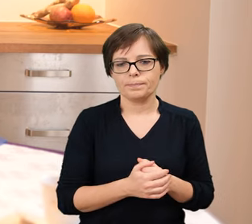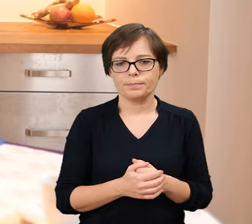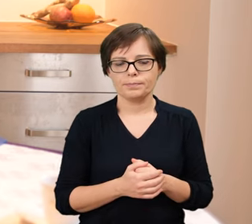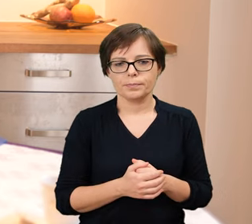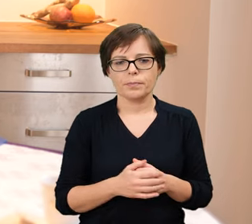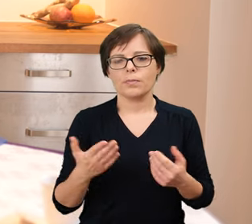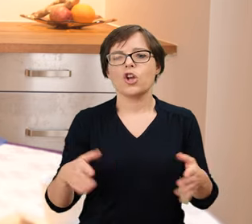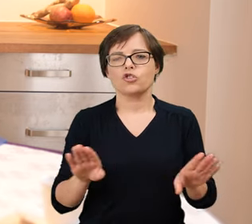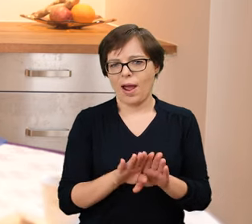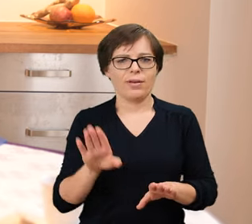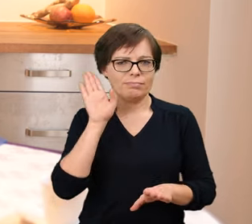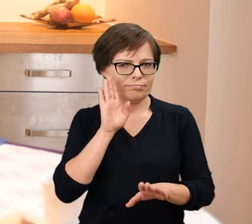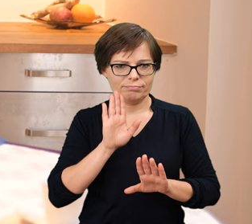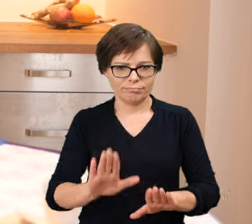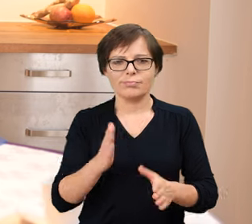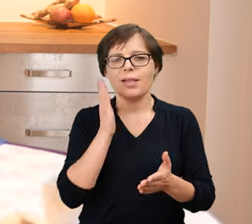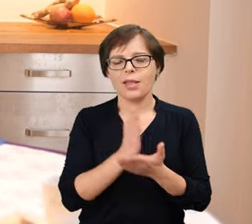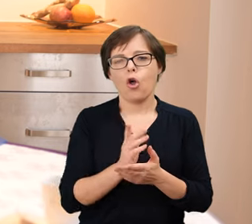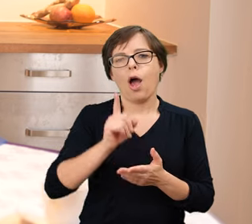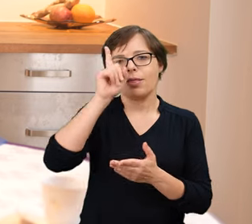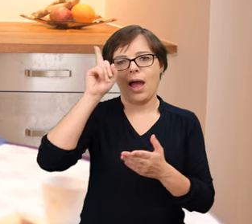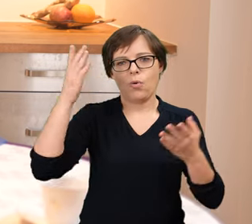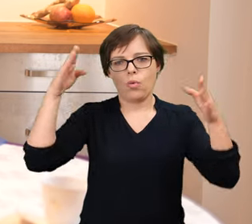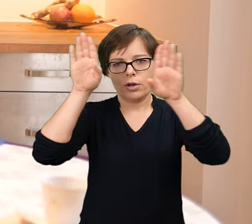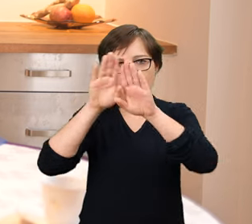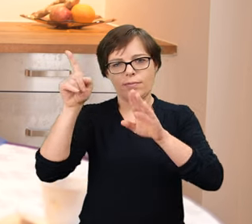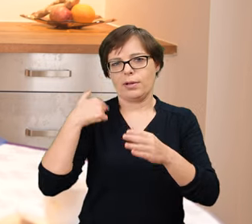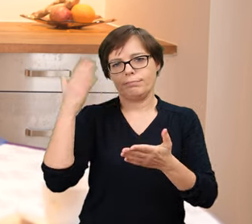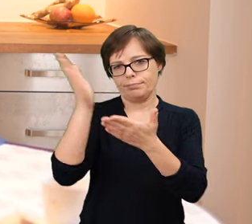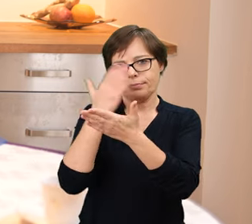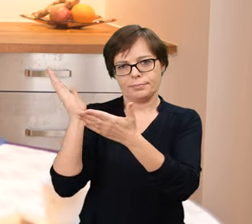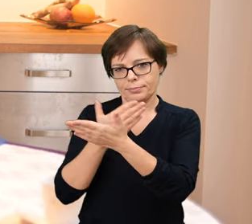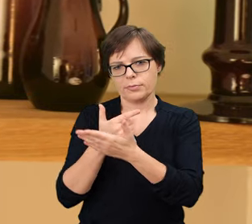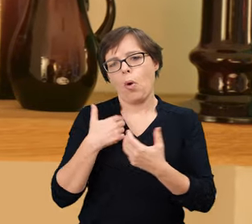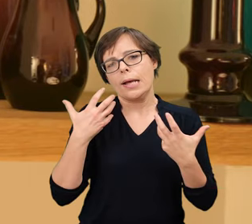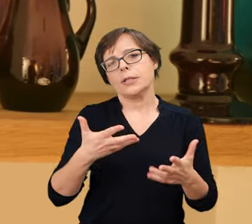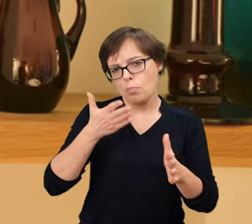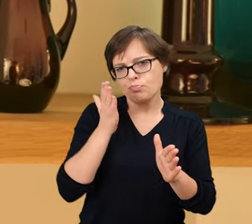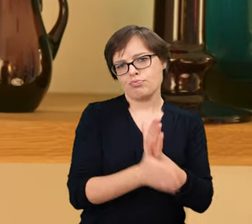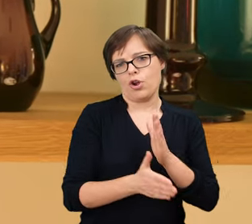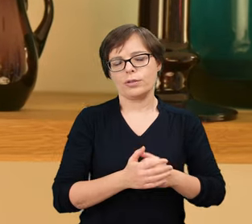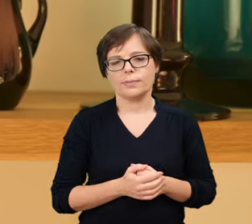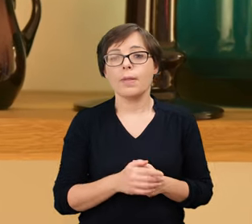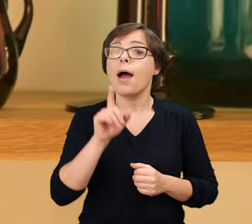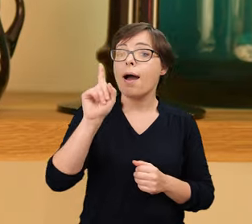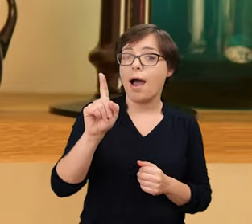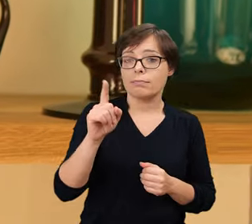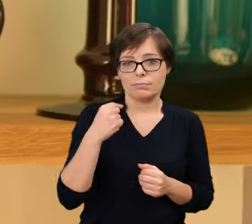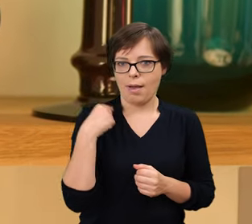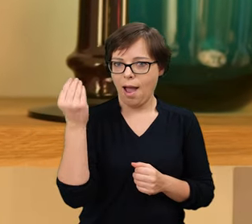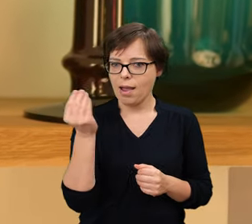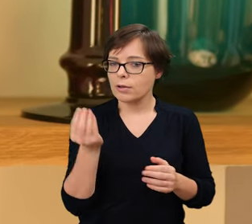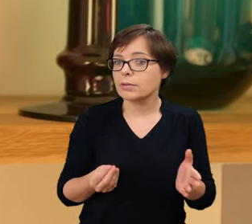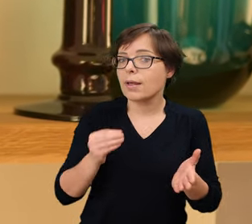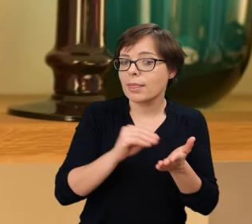Szafki również. Usunąłem tylko te naddatki, żeby było prościej. A, no i umieściłem